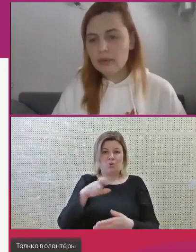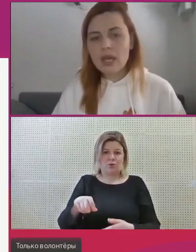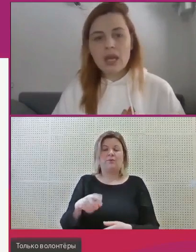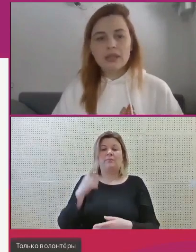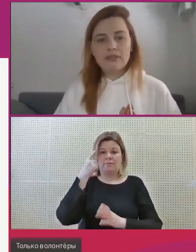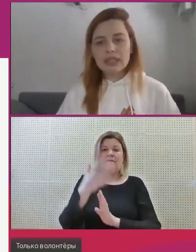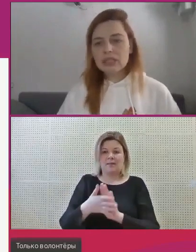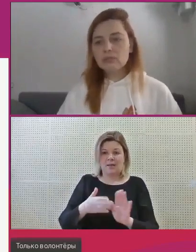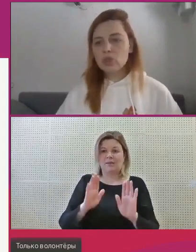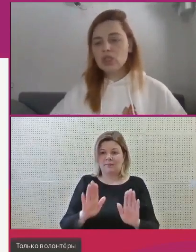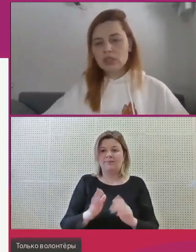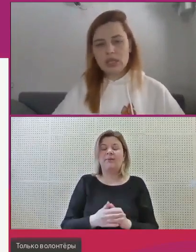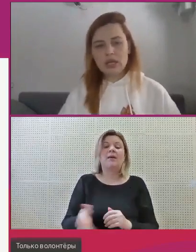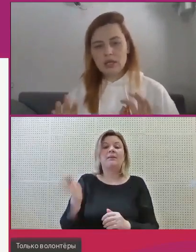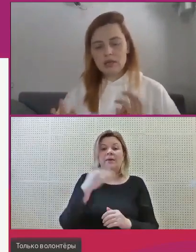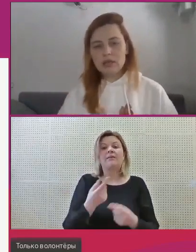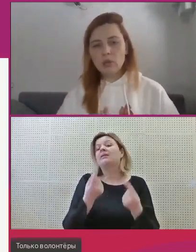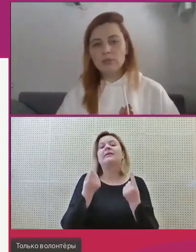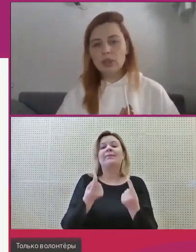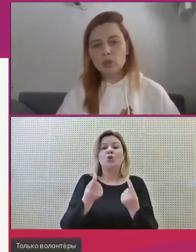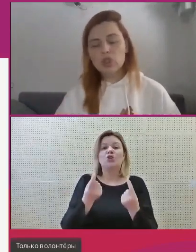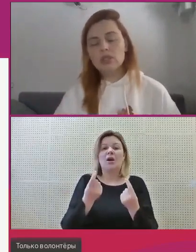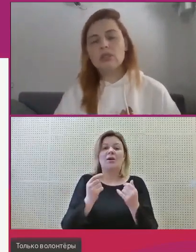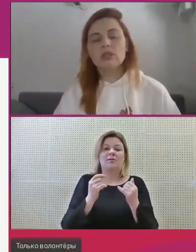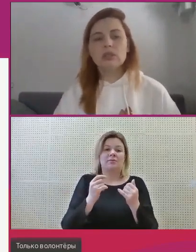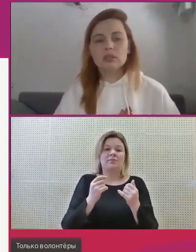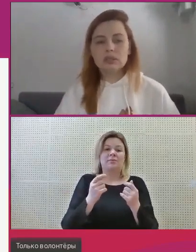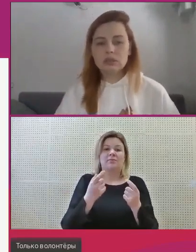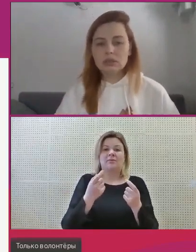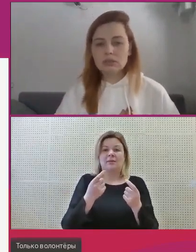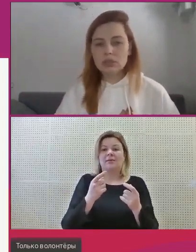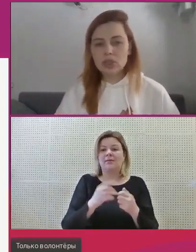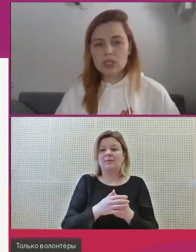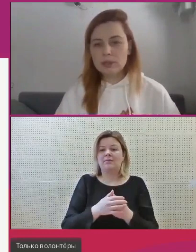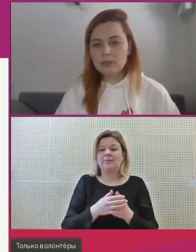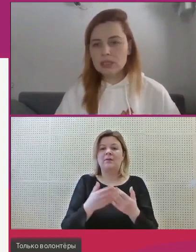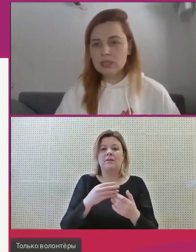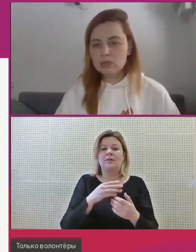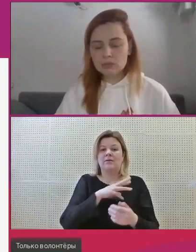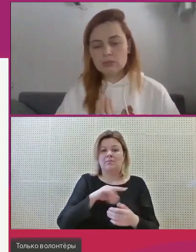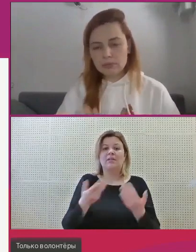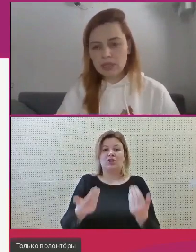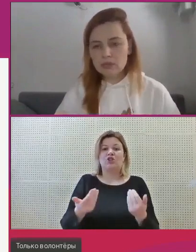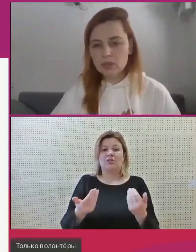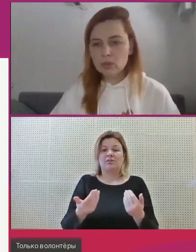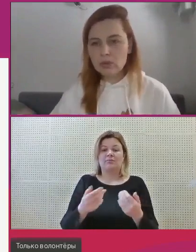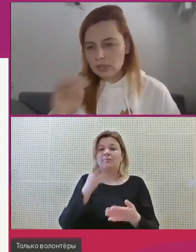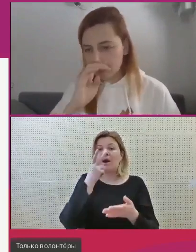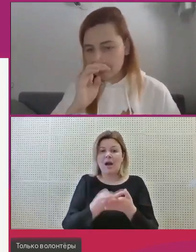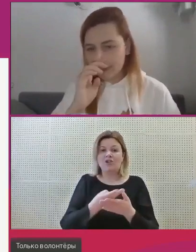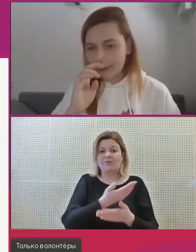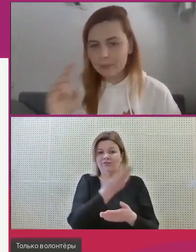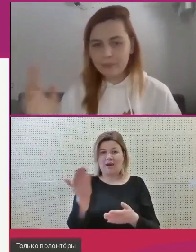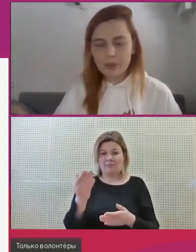Так, давайте немножко для такой переключки мы сейчас продемонстрируем, ну, покажем